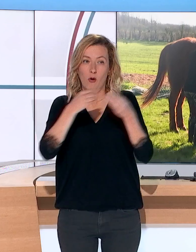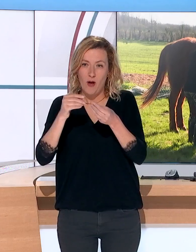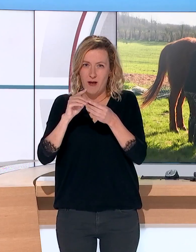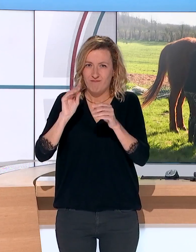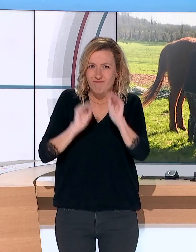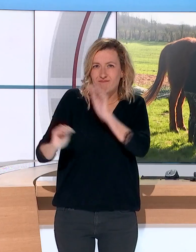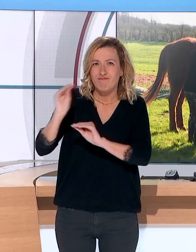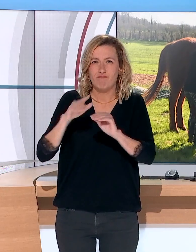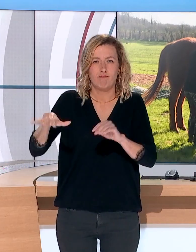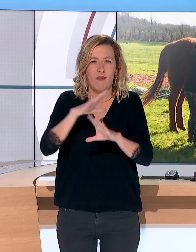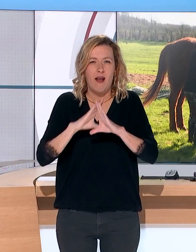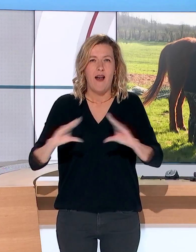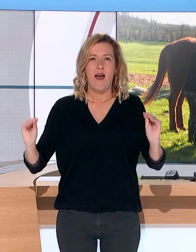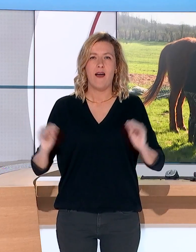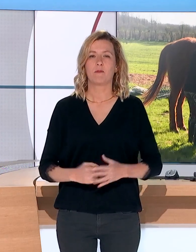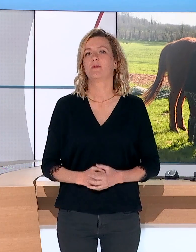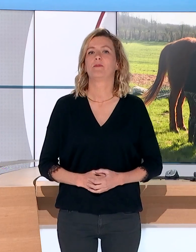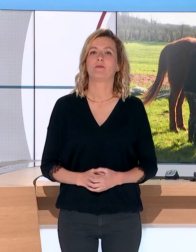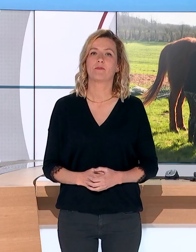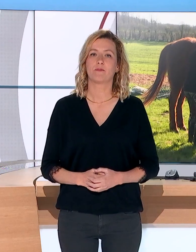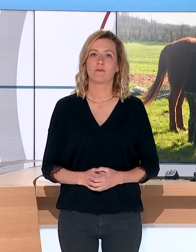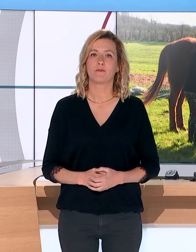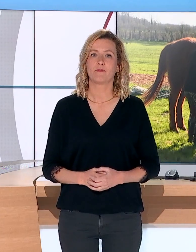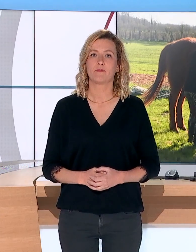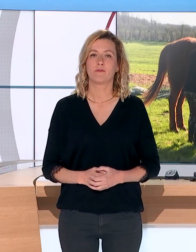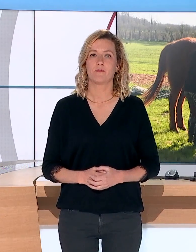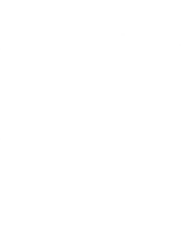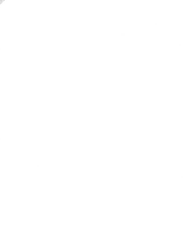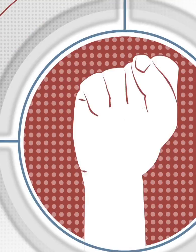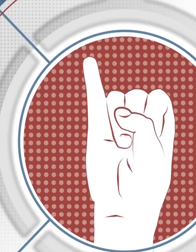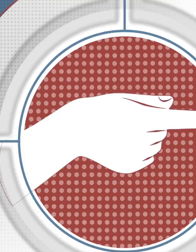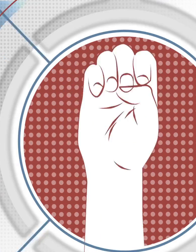familial. Plus qu'un refuge, le lieu est devenu un havre de paix.